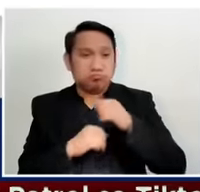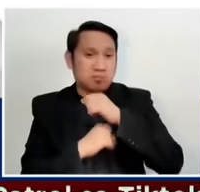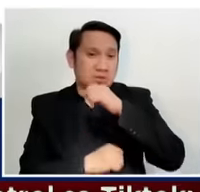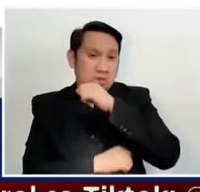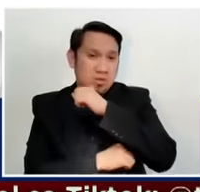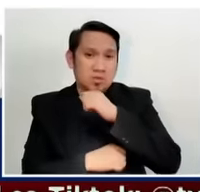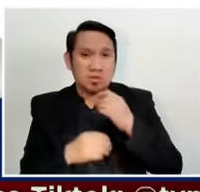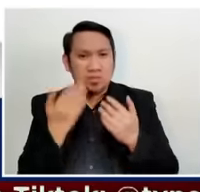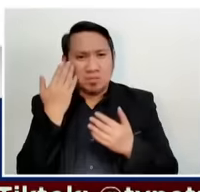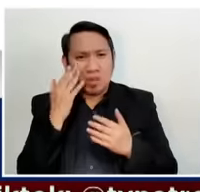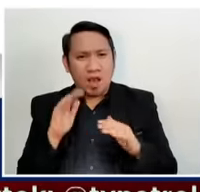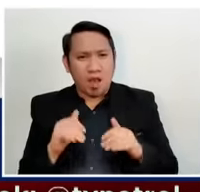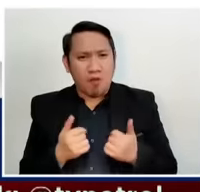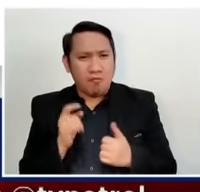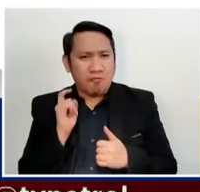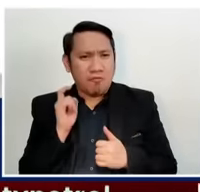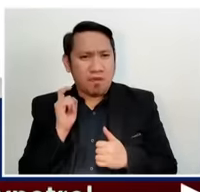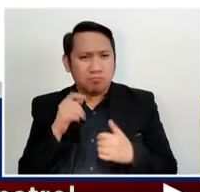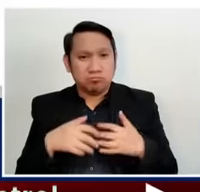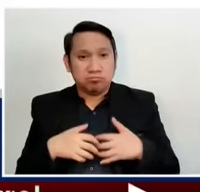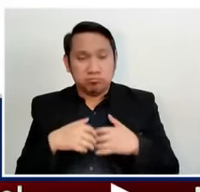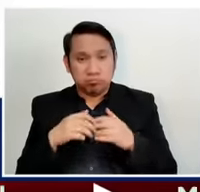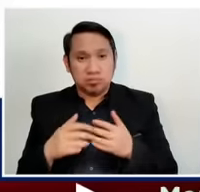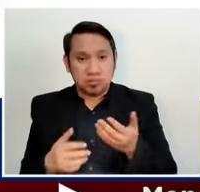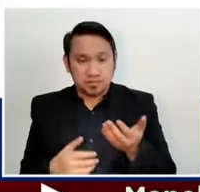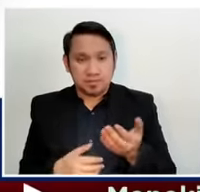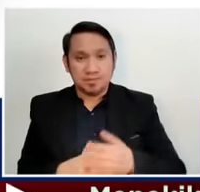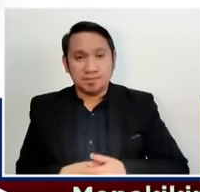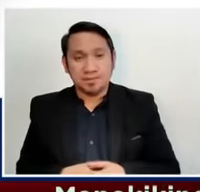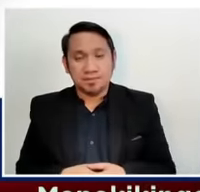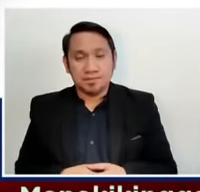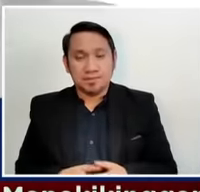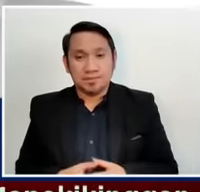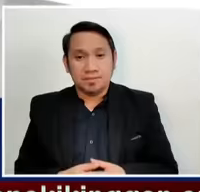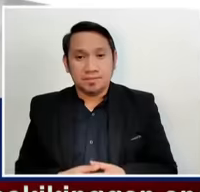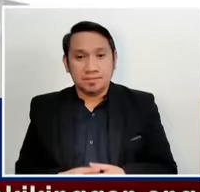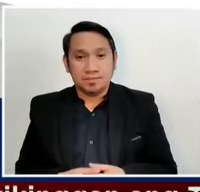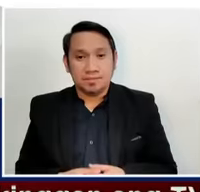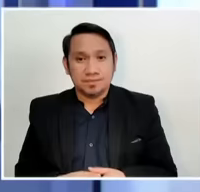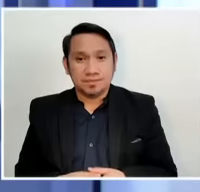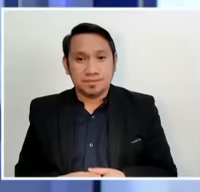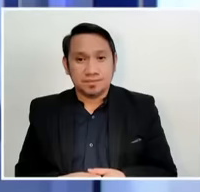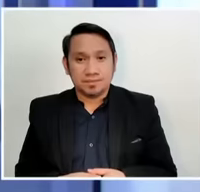itong maitatayo muli. TJ Manotok, ABS-CBN News.